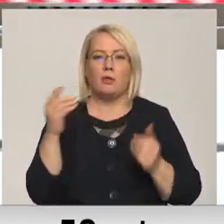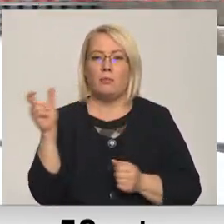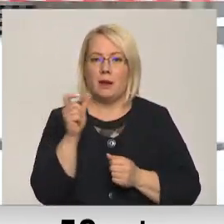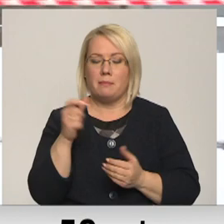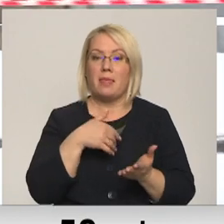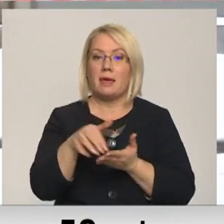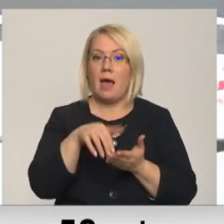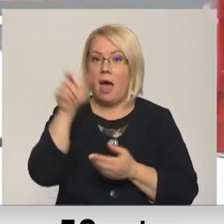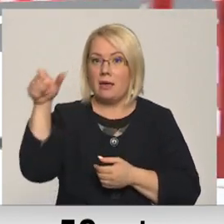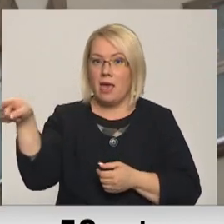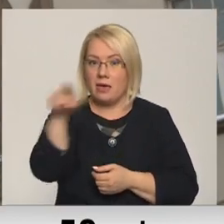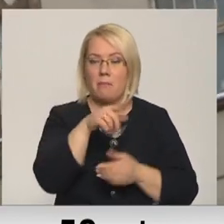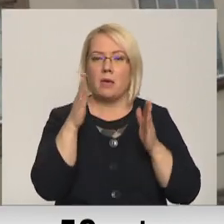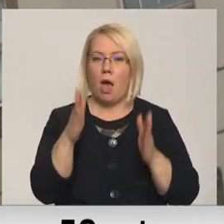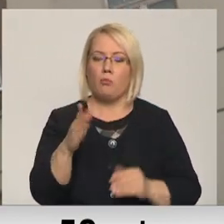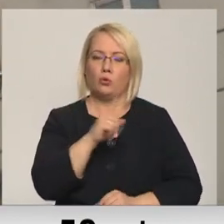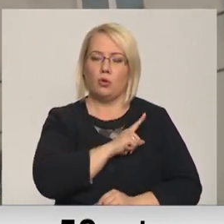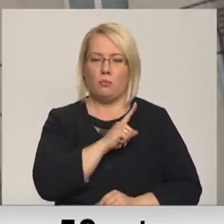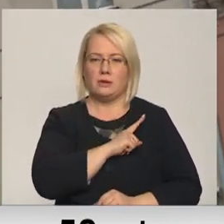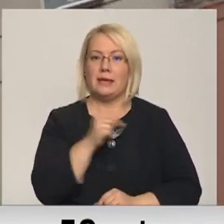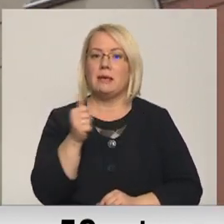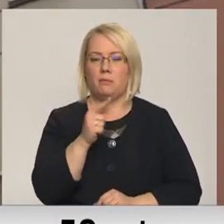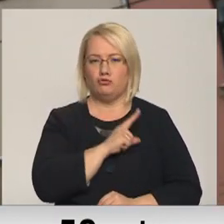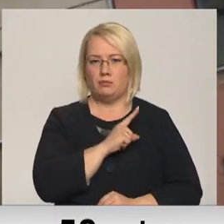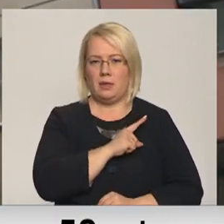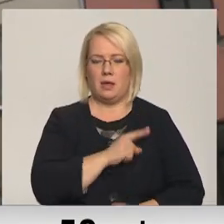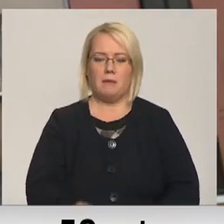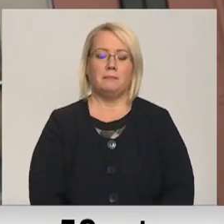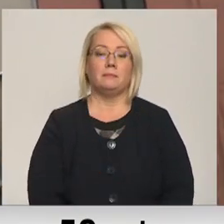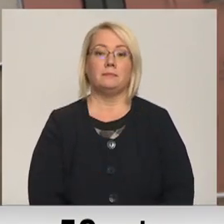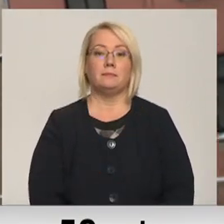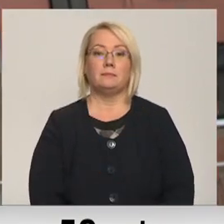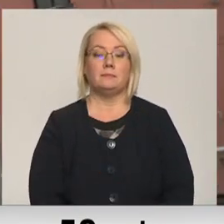būt īpaši uzmanīgiem. Ģirts Zvirbulis, Aigars Kovaļevskis, Latvijas televīzija.